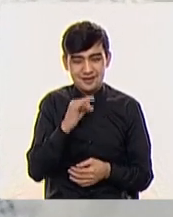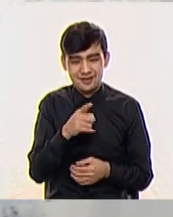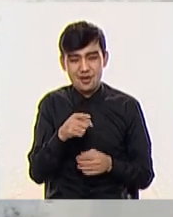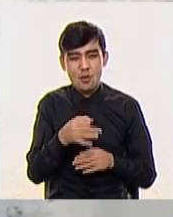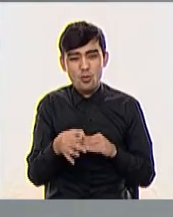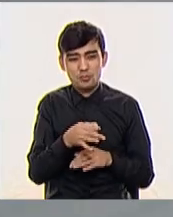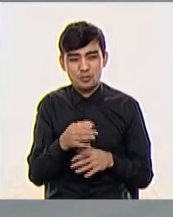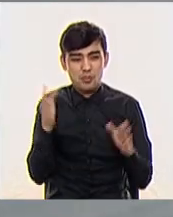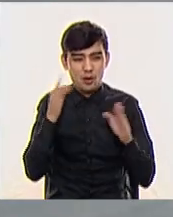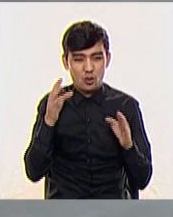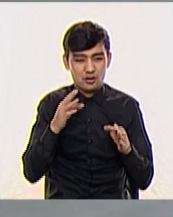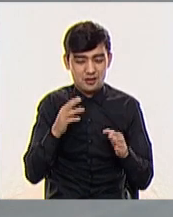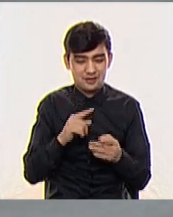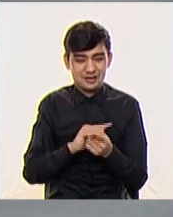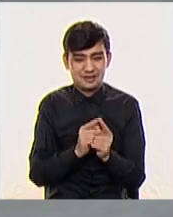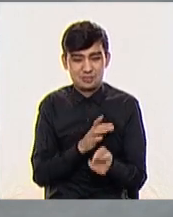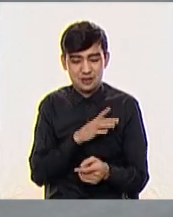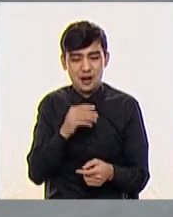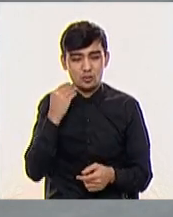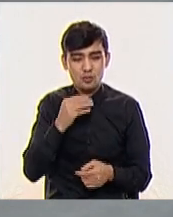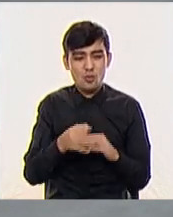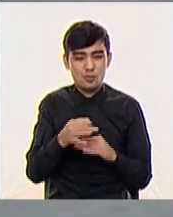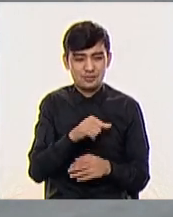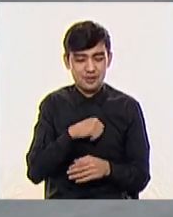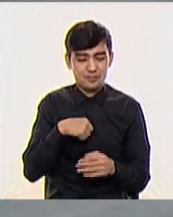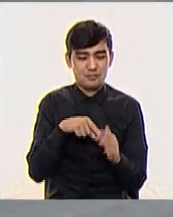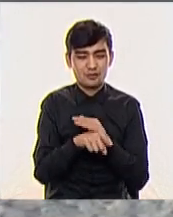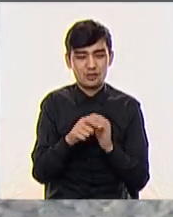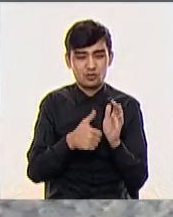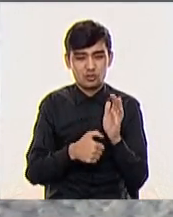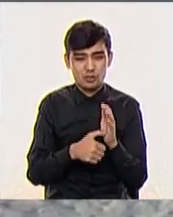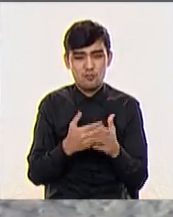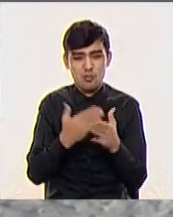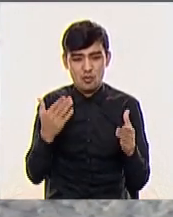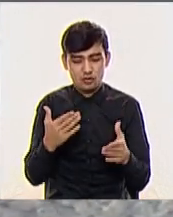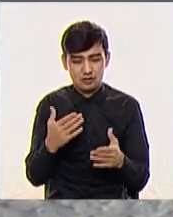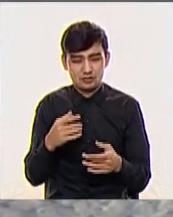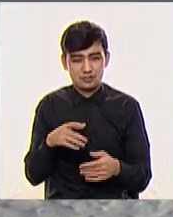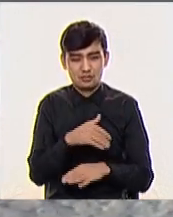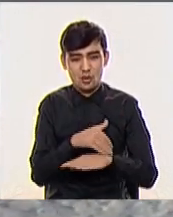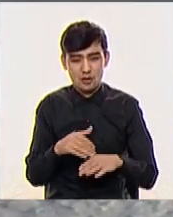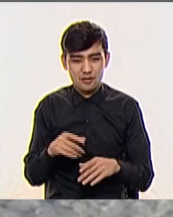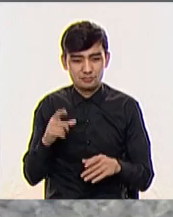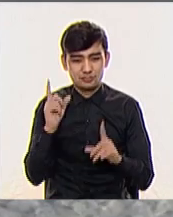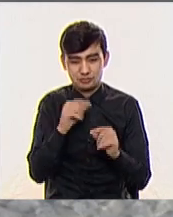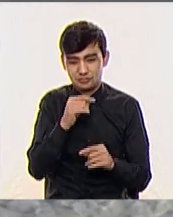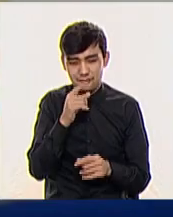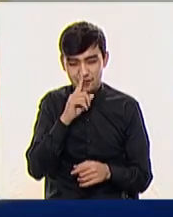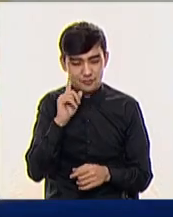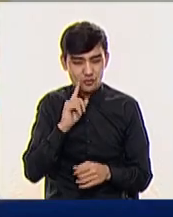облыстардағы ауа райының өзгеруіне байланысты Ақтөбе облысының өзінде 600-ге жуық автокөлік жолға шығарылмай уақытша